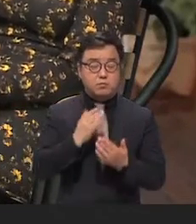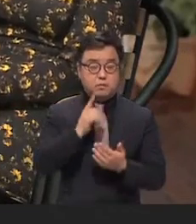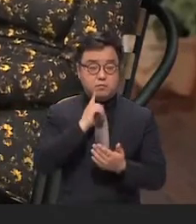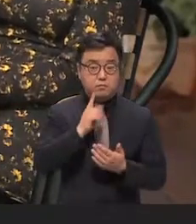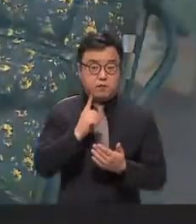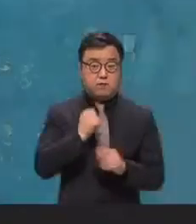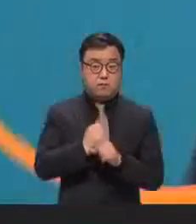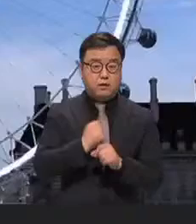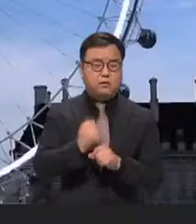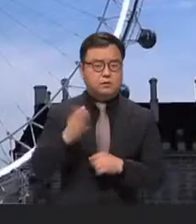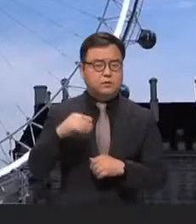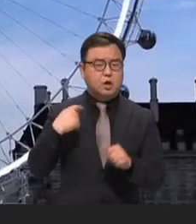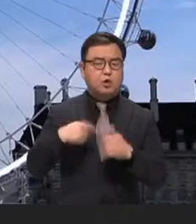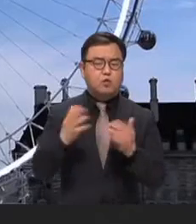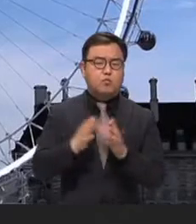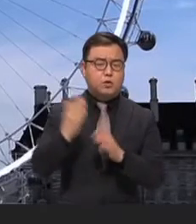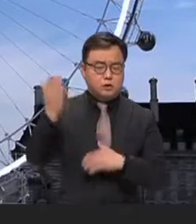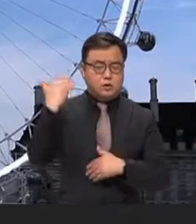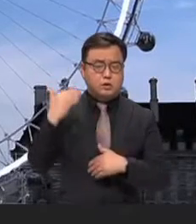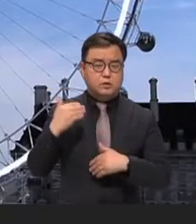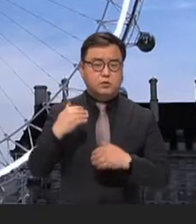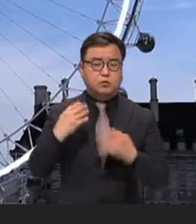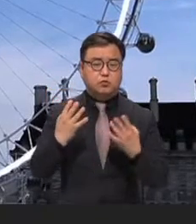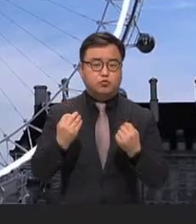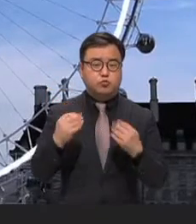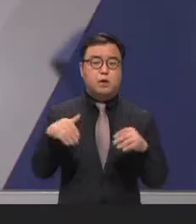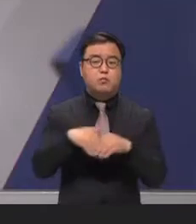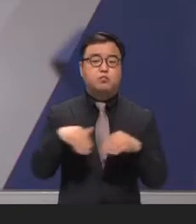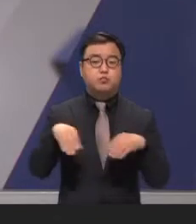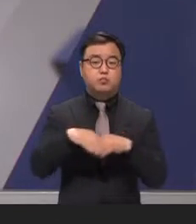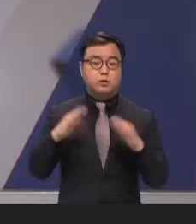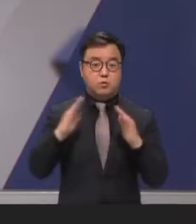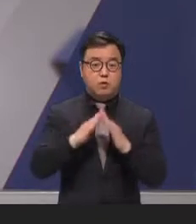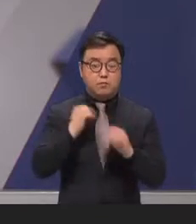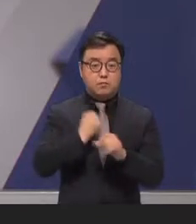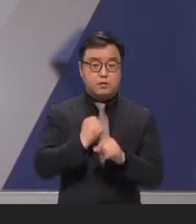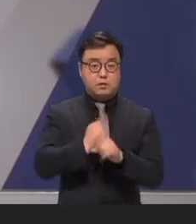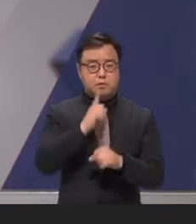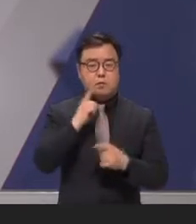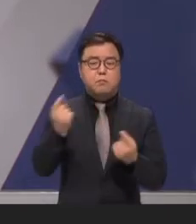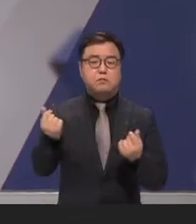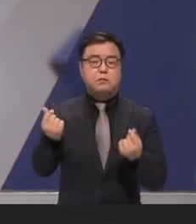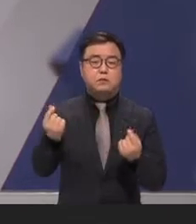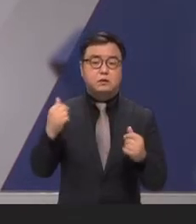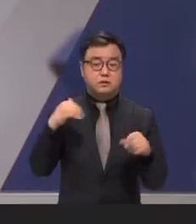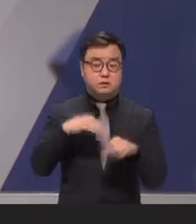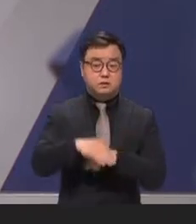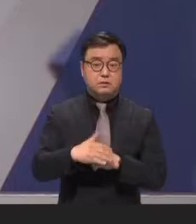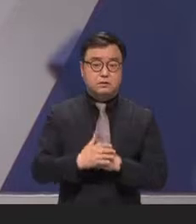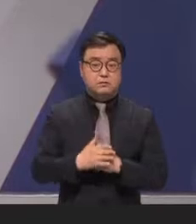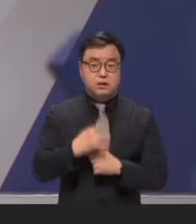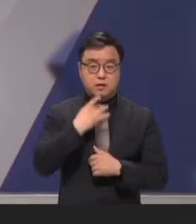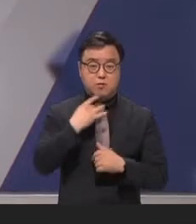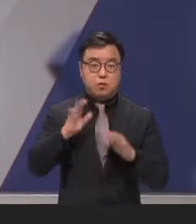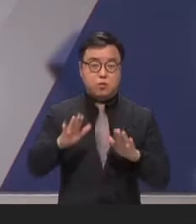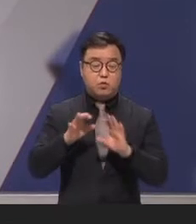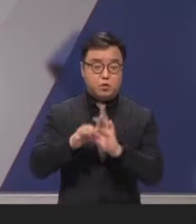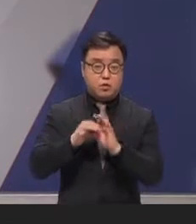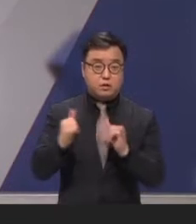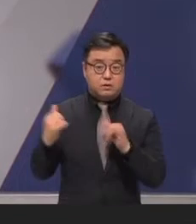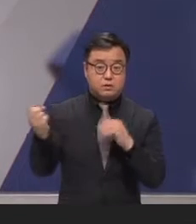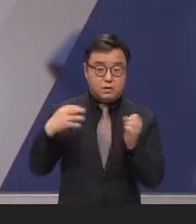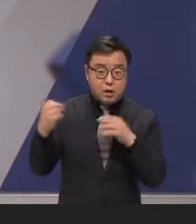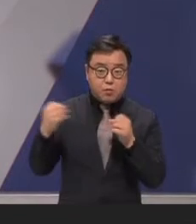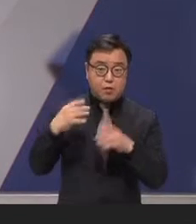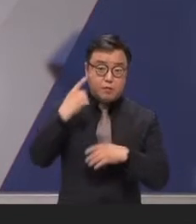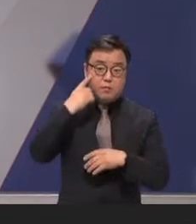수학 문화관이라는 것을 만들겠다고 발표한 적이 있습니다. 네. 그래서 유사 공약이라고 보여지고요. 다만 좀 오늘 새누리당 관계자 얘기를 해보니